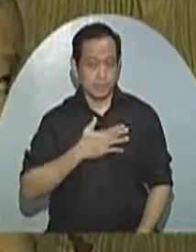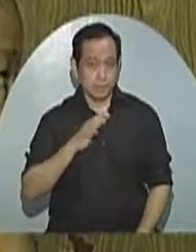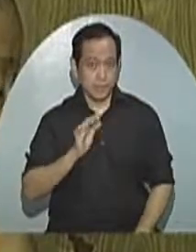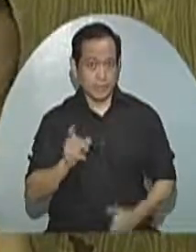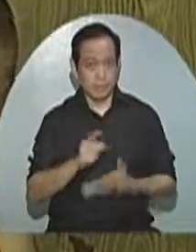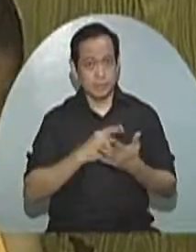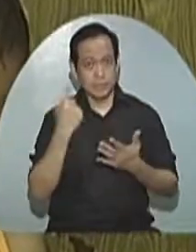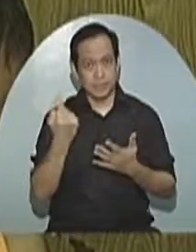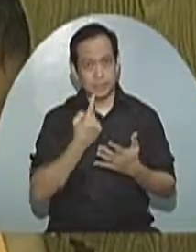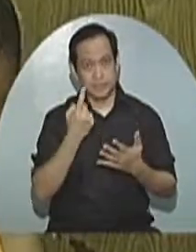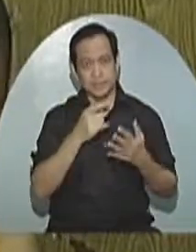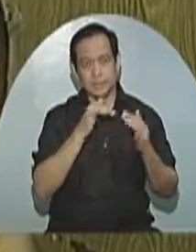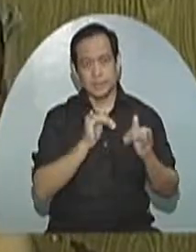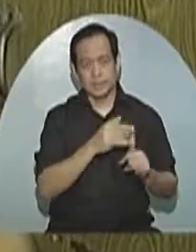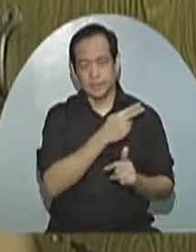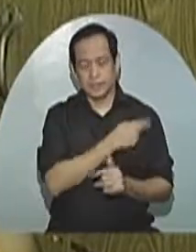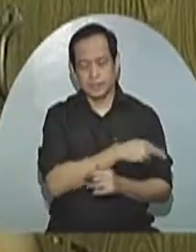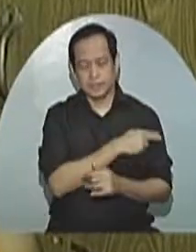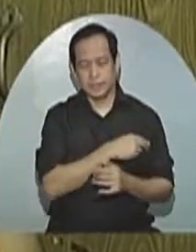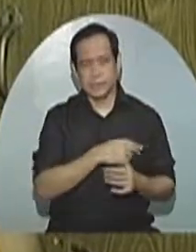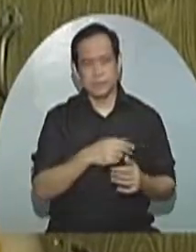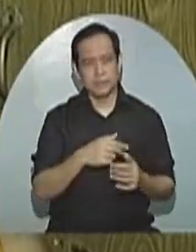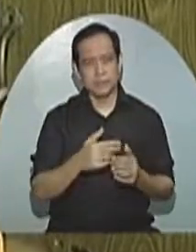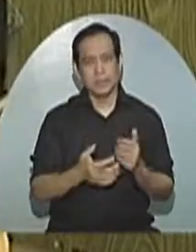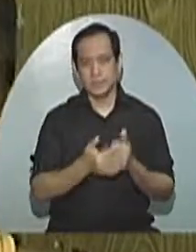na-admit halos linggo-linggo po.